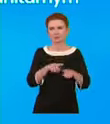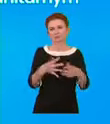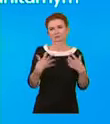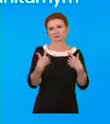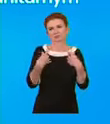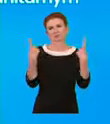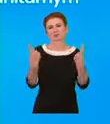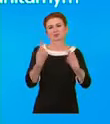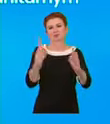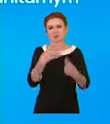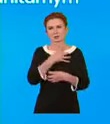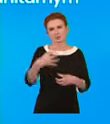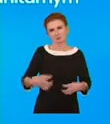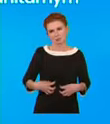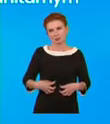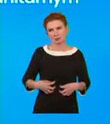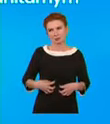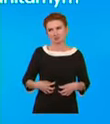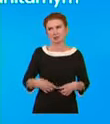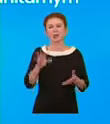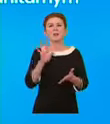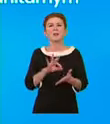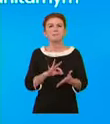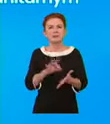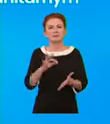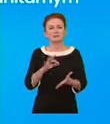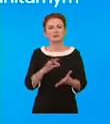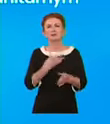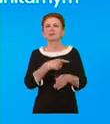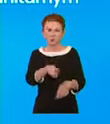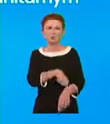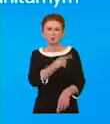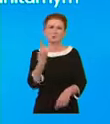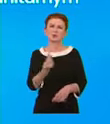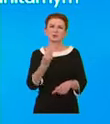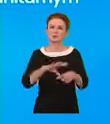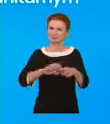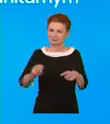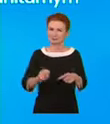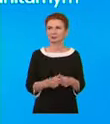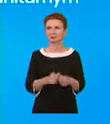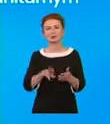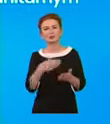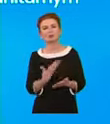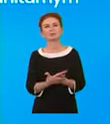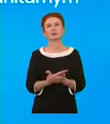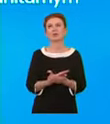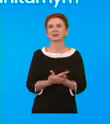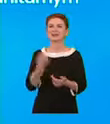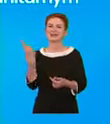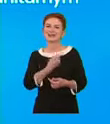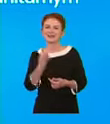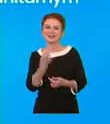To na pewno pewne obostrzenia jeszcze długo będą obowiązywały. Chociażby zakaz